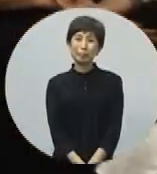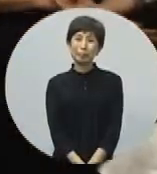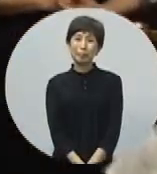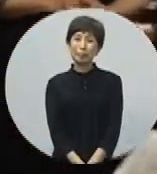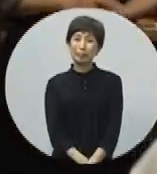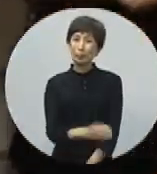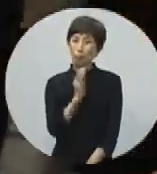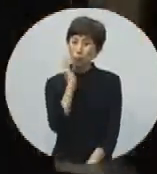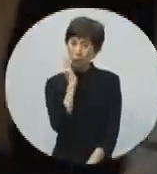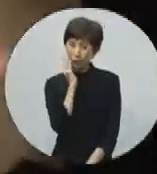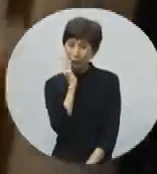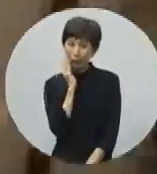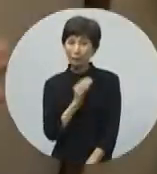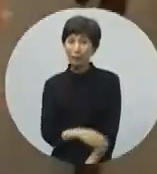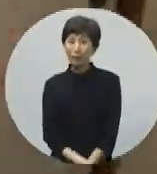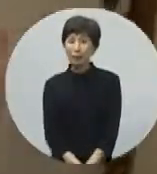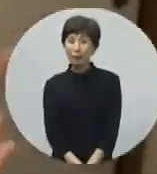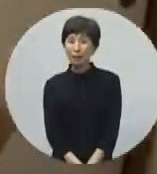美味しい。